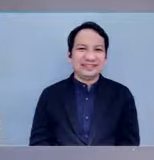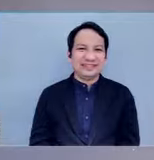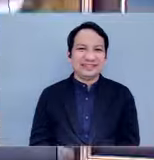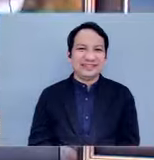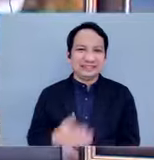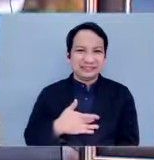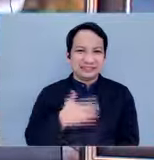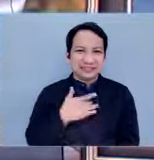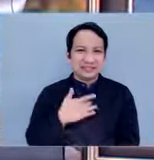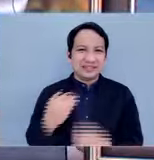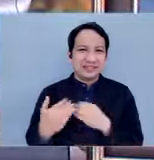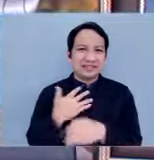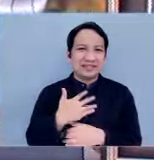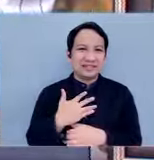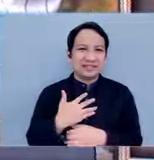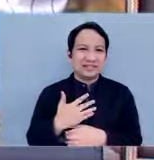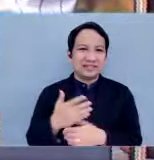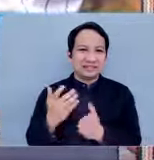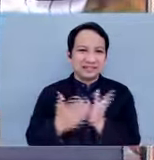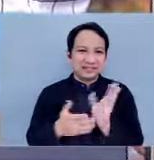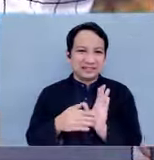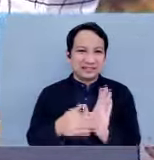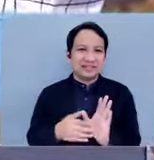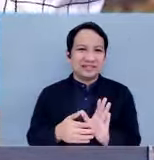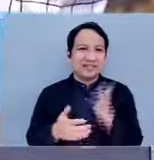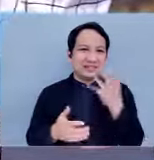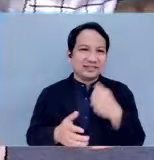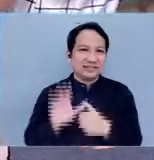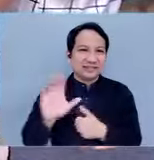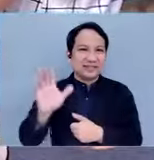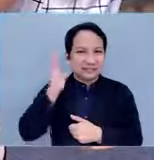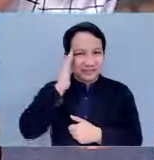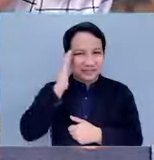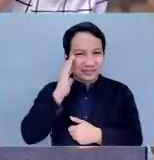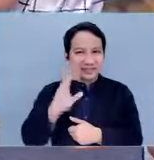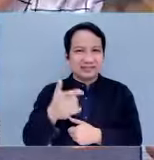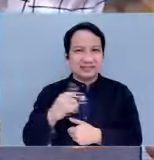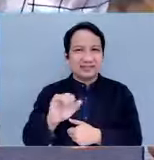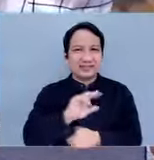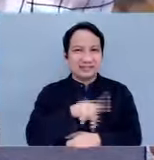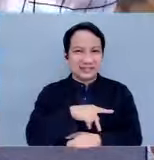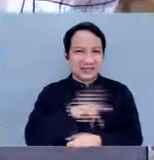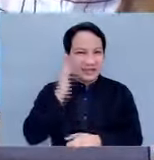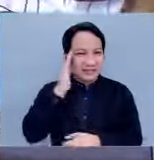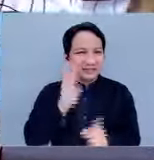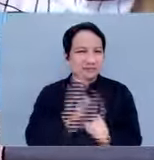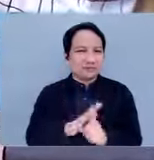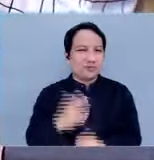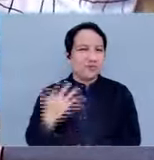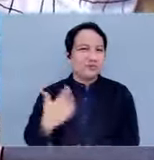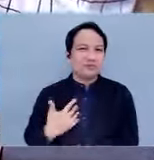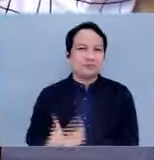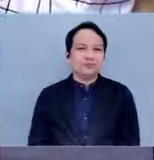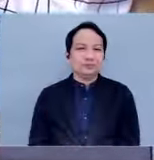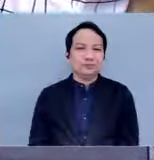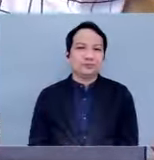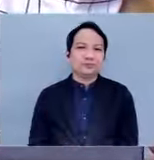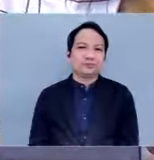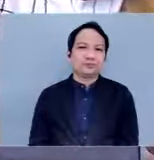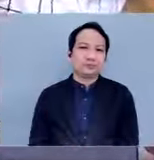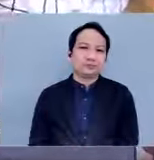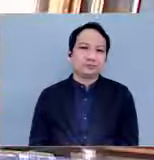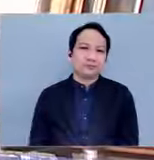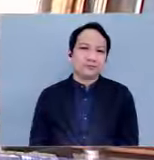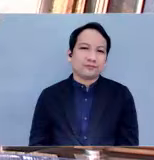effect ng mga obra ni Benjamin kasi kilala natin. Thank you very much, Benj. Grabe. O Benj, para sa mga kapatid natin na